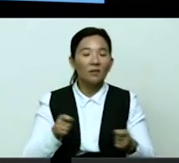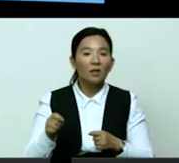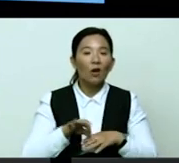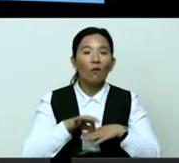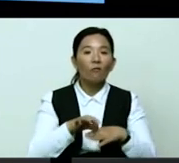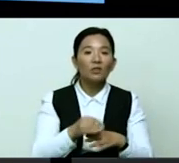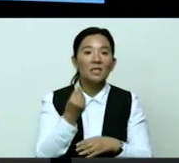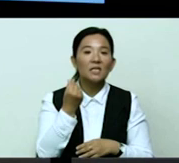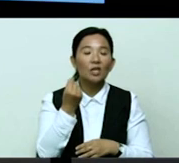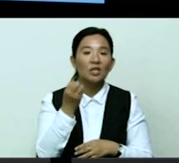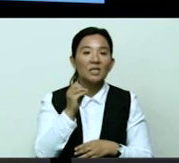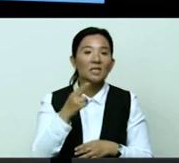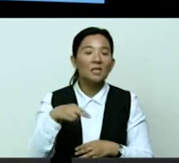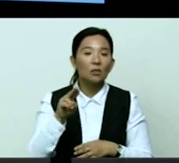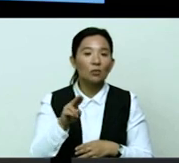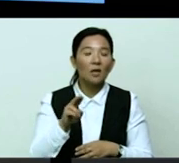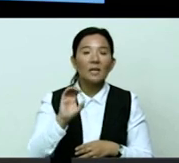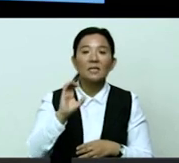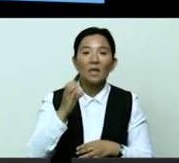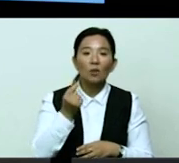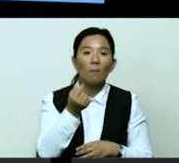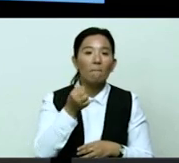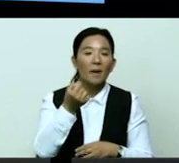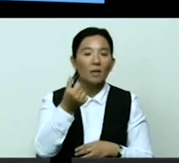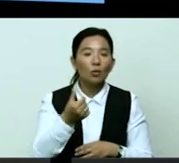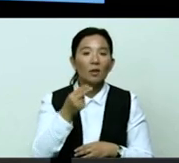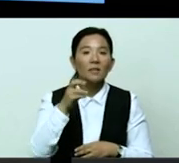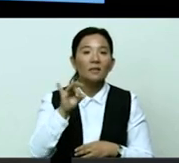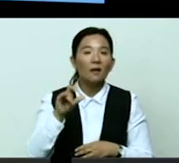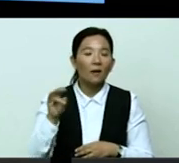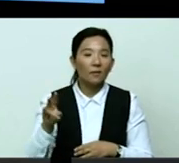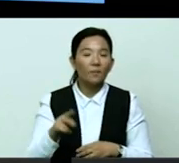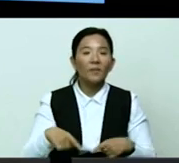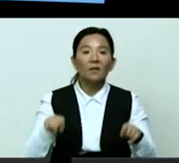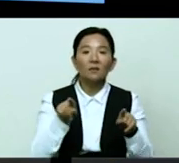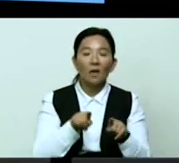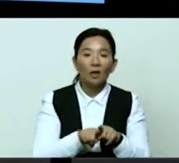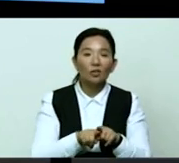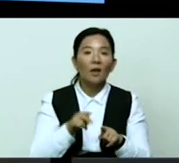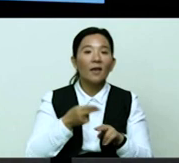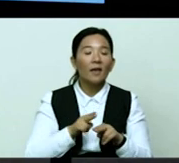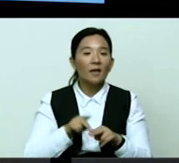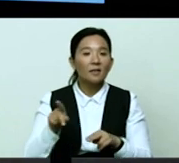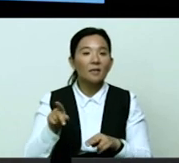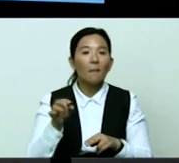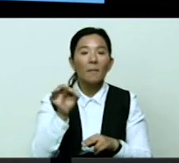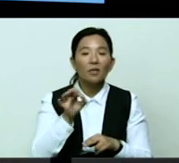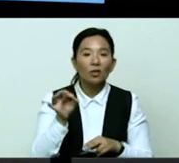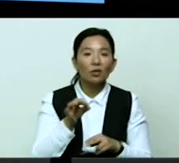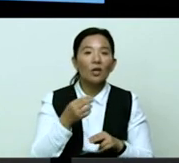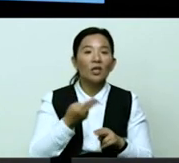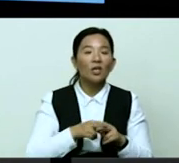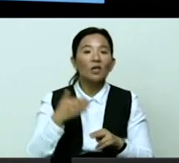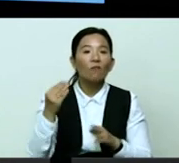вводит денежную единицу – серебряную монету дирхам. Также на этих монетах чеканилось